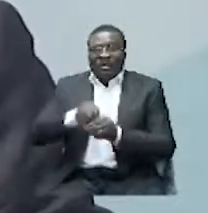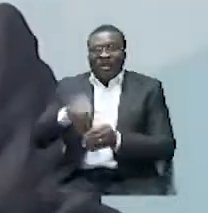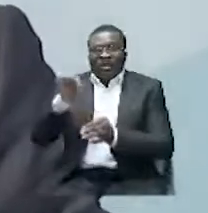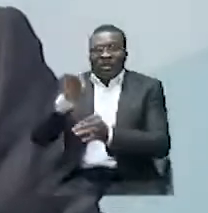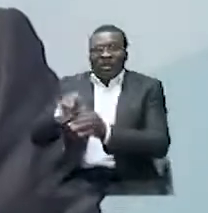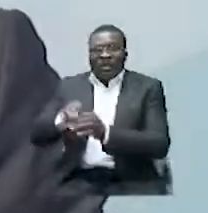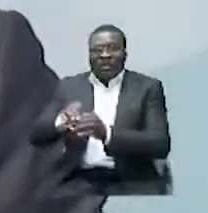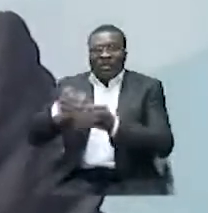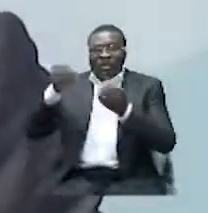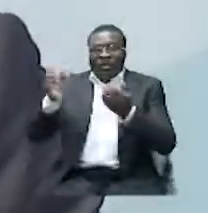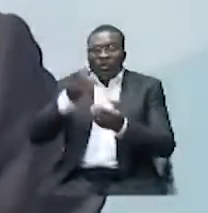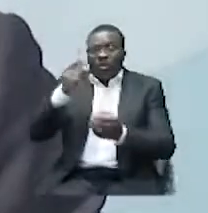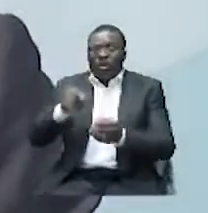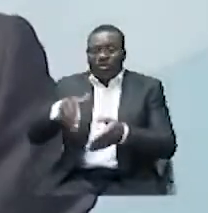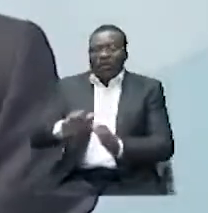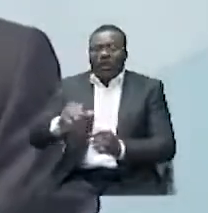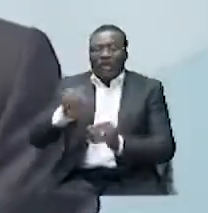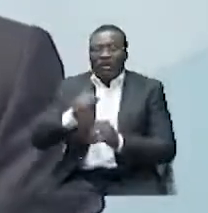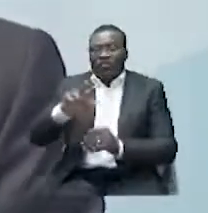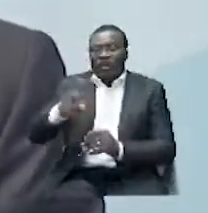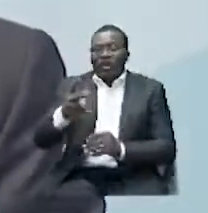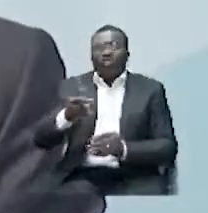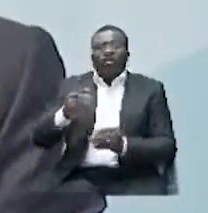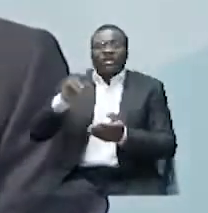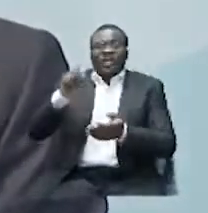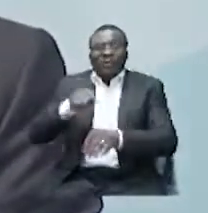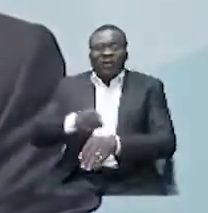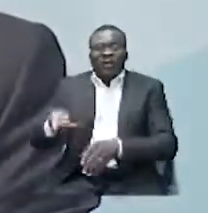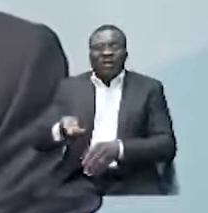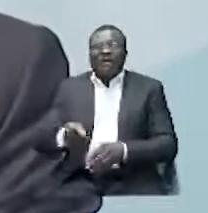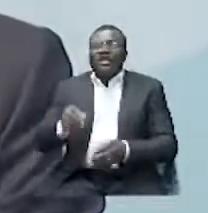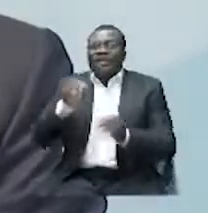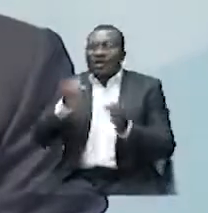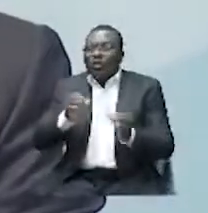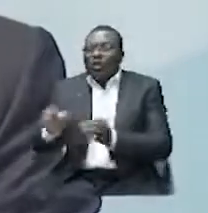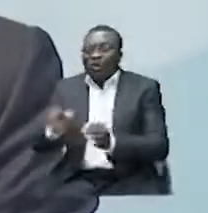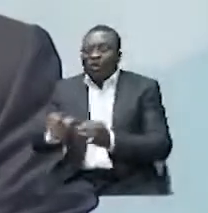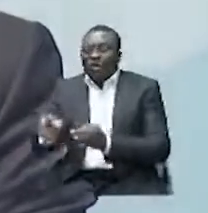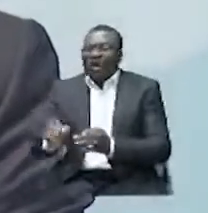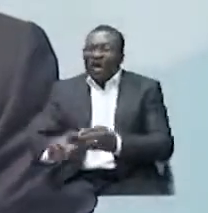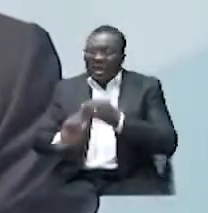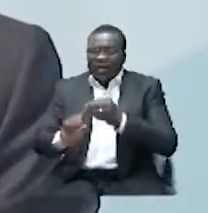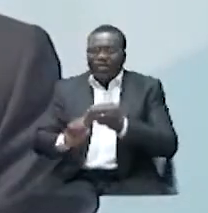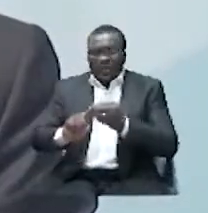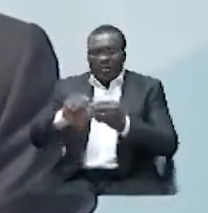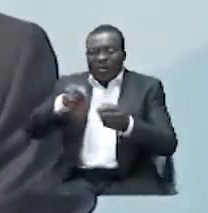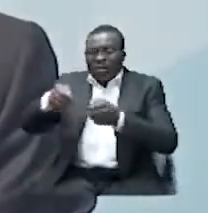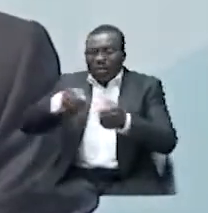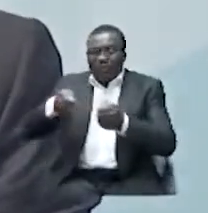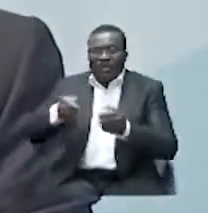qui leur permettrait d'avoir un deuxième mandat. Ce facteur devient le facteur exclusif de gouvernance.